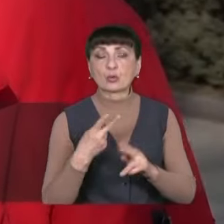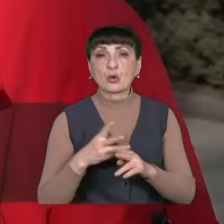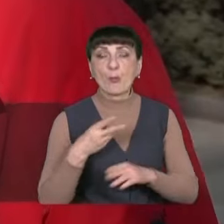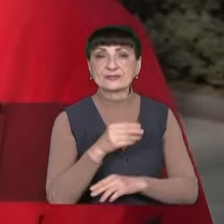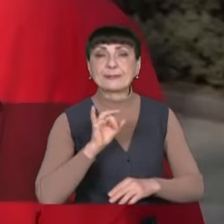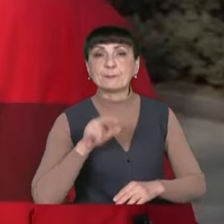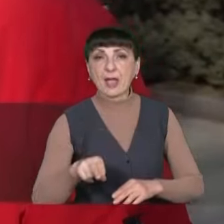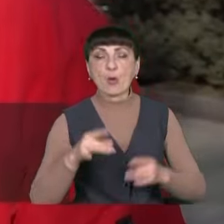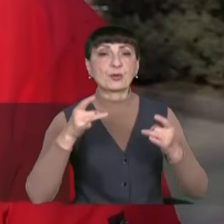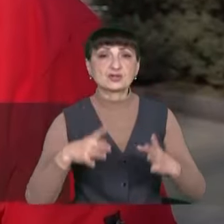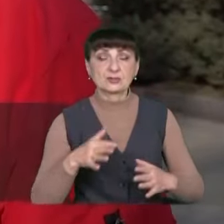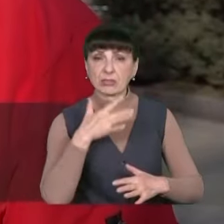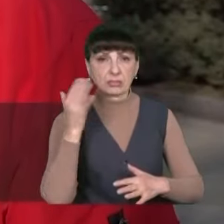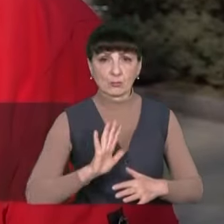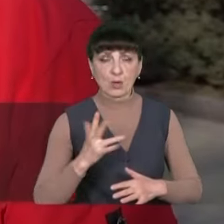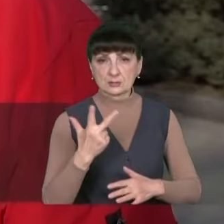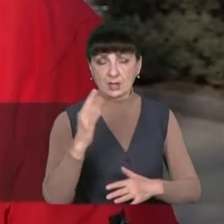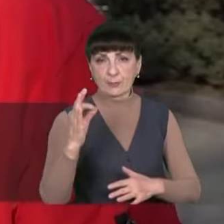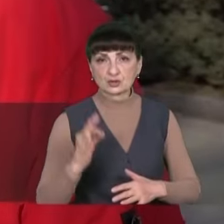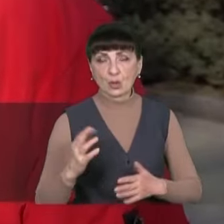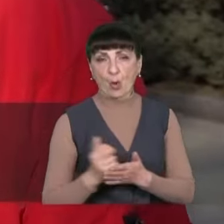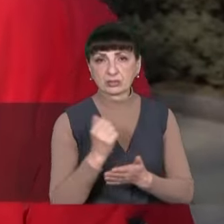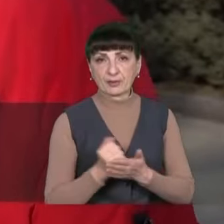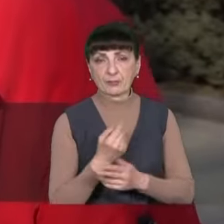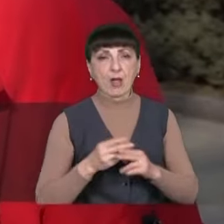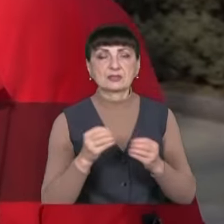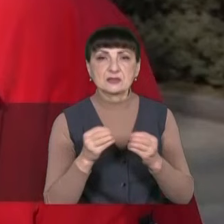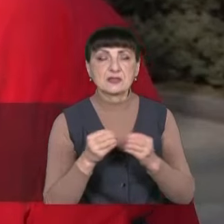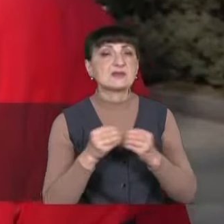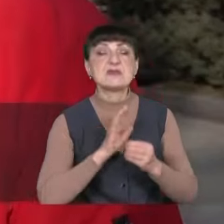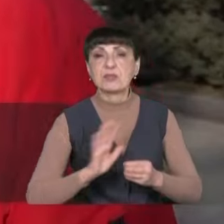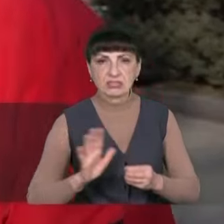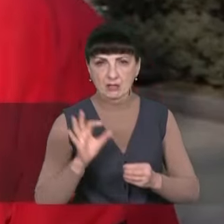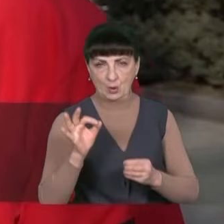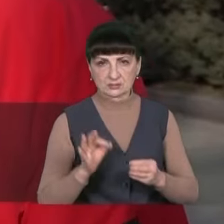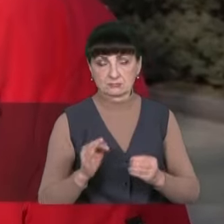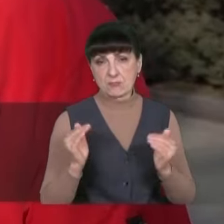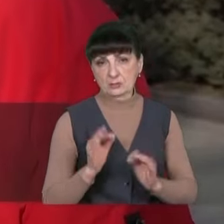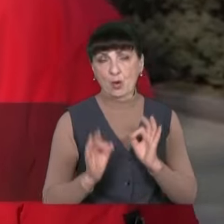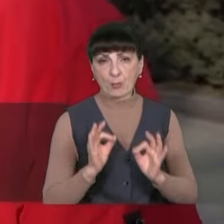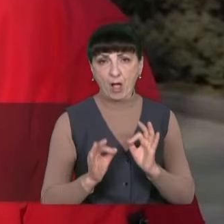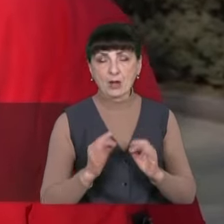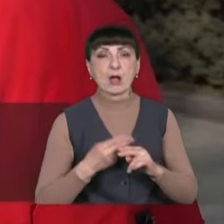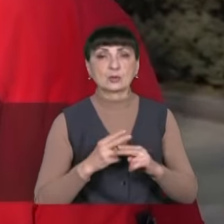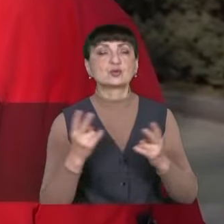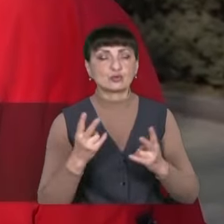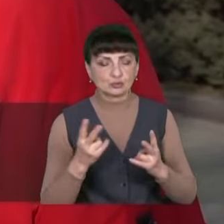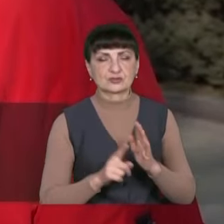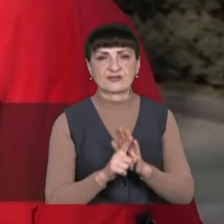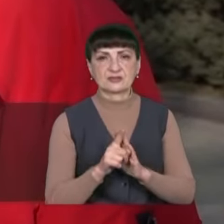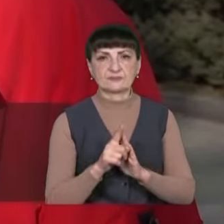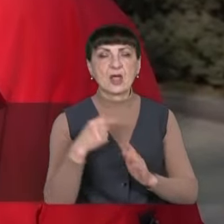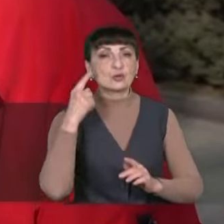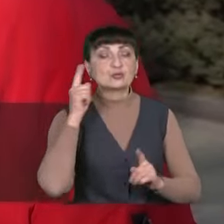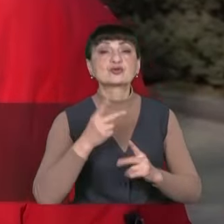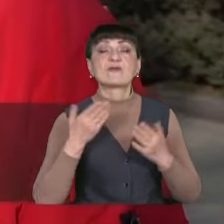на упрощенке, небольшой. Всего лишь 3% от прибыли. Это не 10 и не 15%. Это подотчетность, которую нужно вводить. Считаю, что